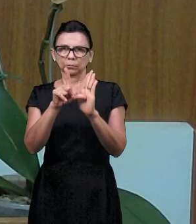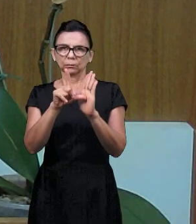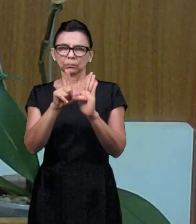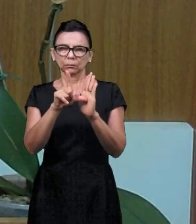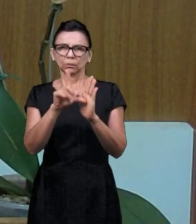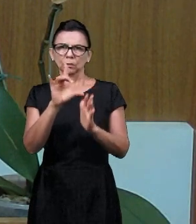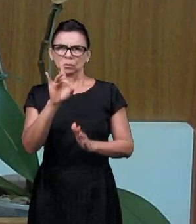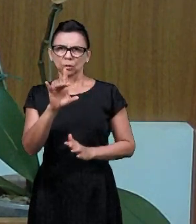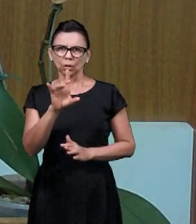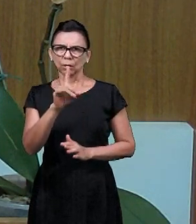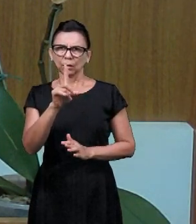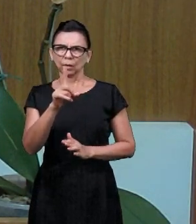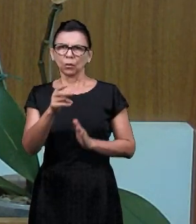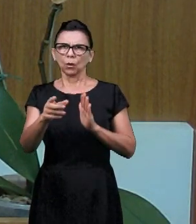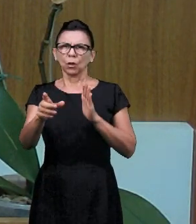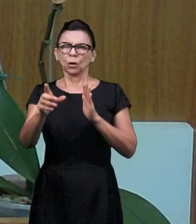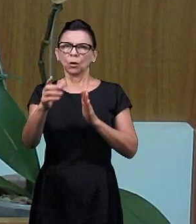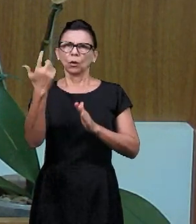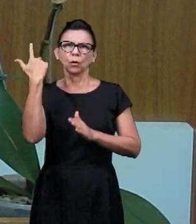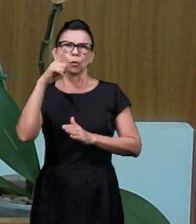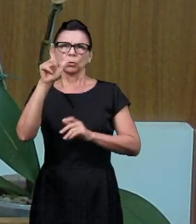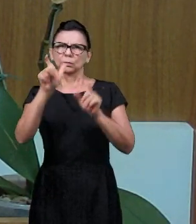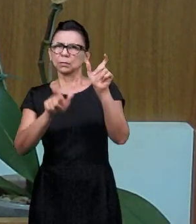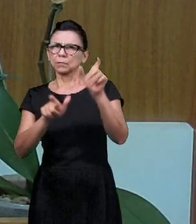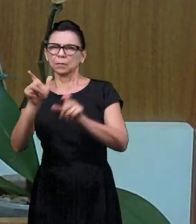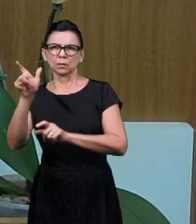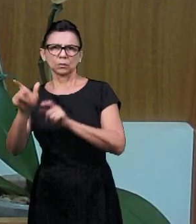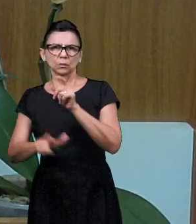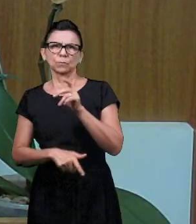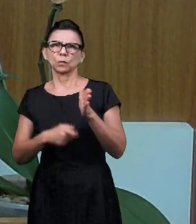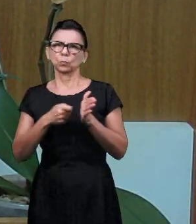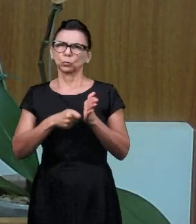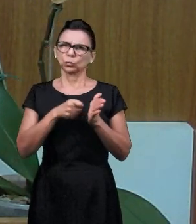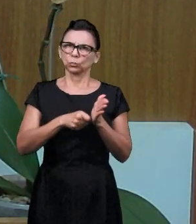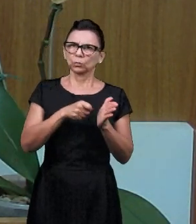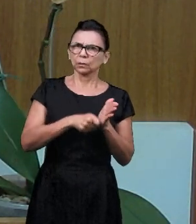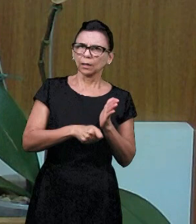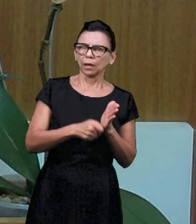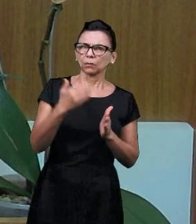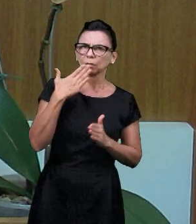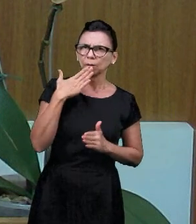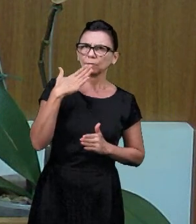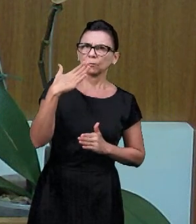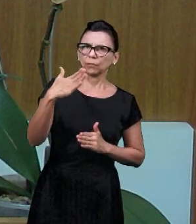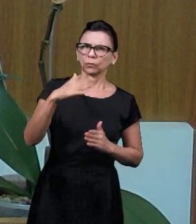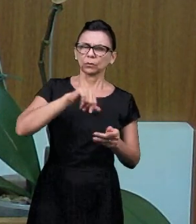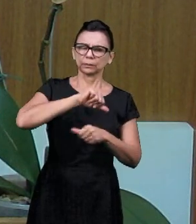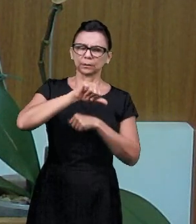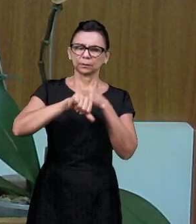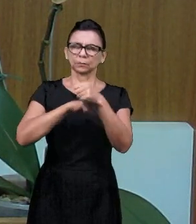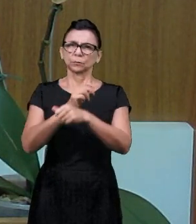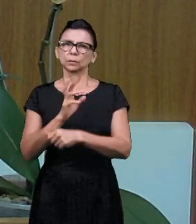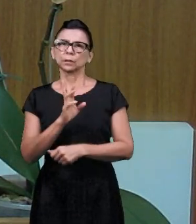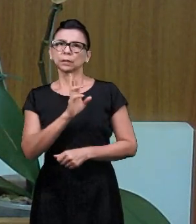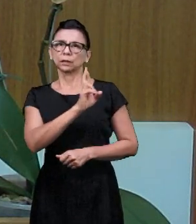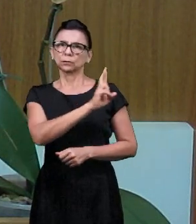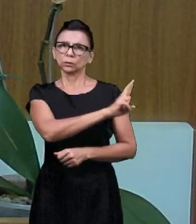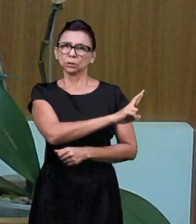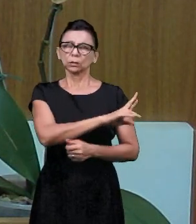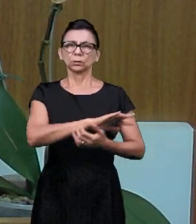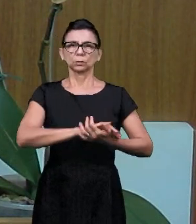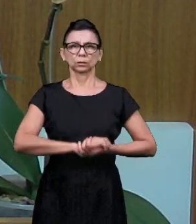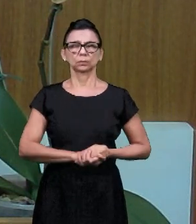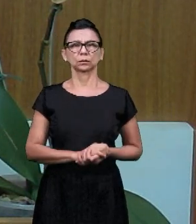Savonarola, Jean Hus, Jérôme Savonarola a été mort et même a